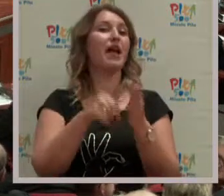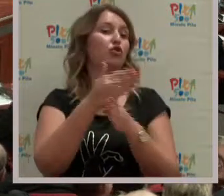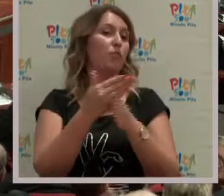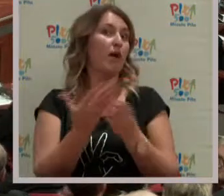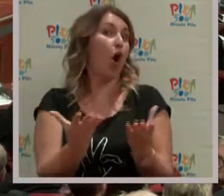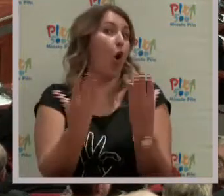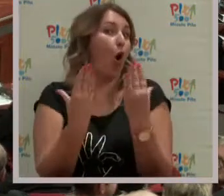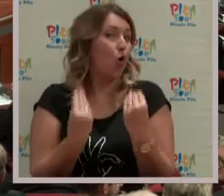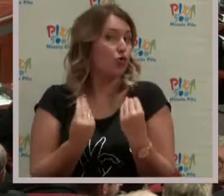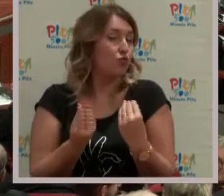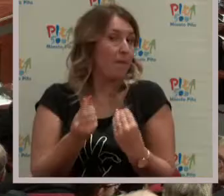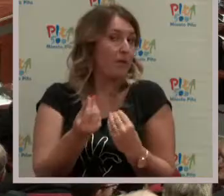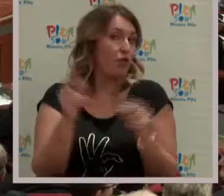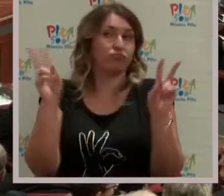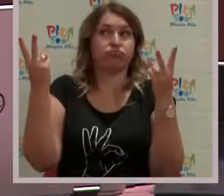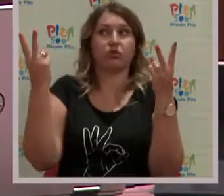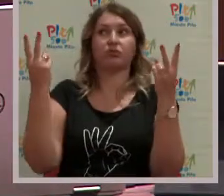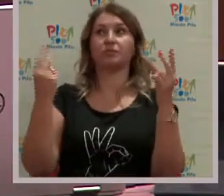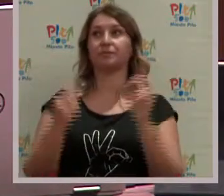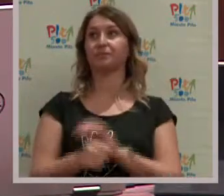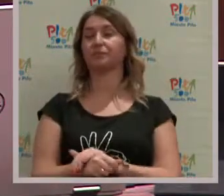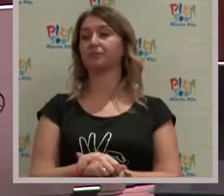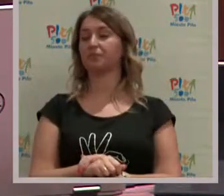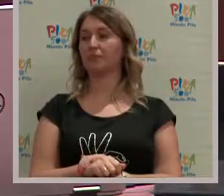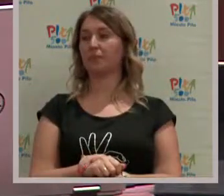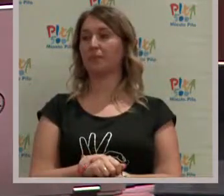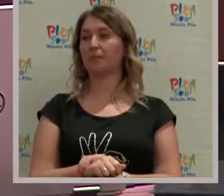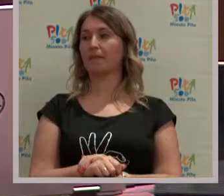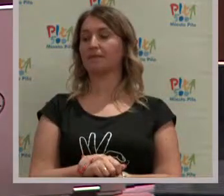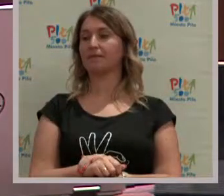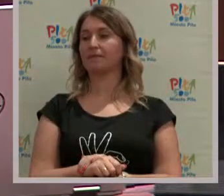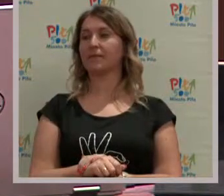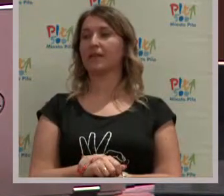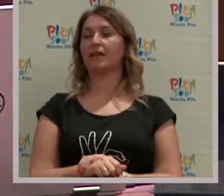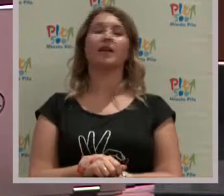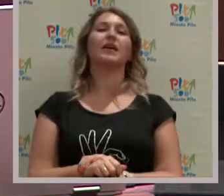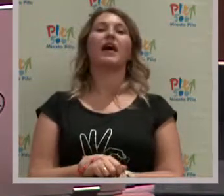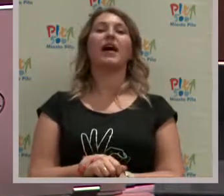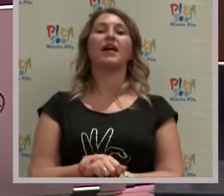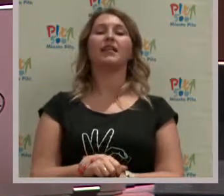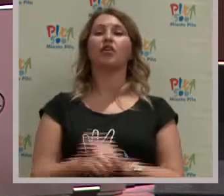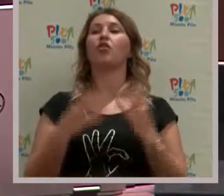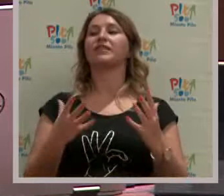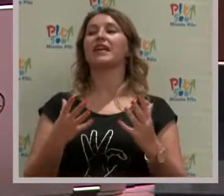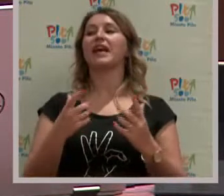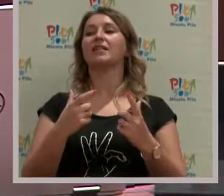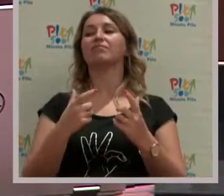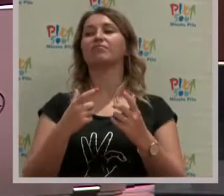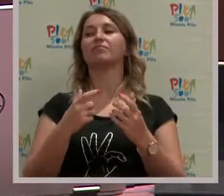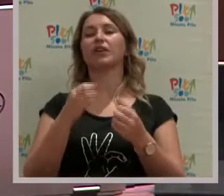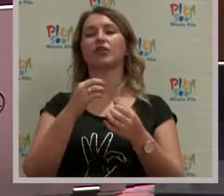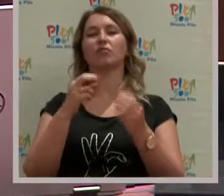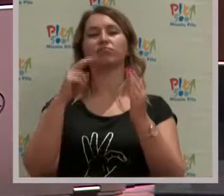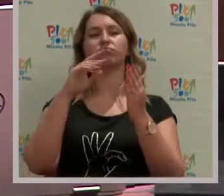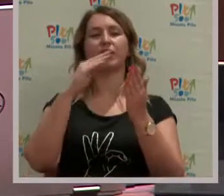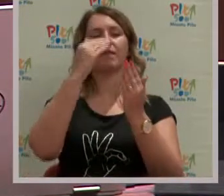funkcjonowania tutaj tego naszego samorządu chciałbym w związku z tym wprowadzić pewną zmianę za chwilę Państwu